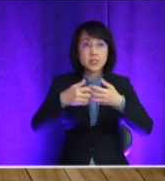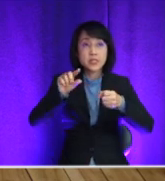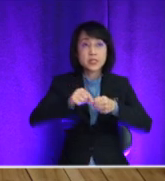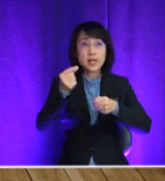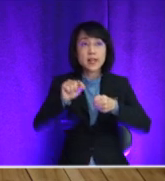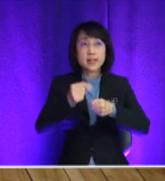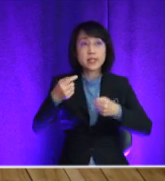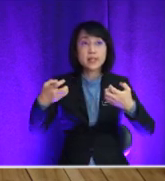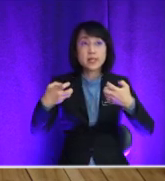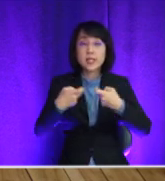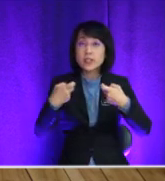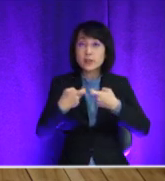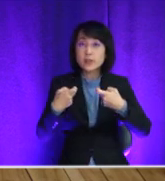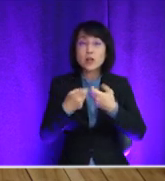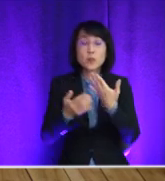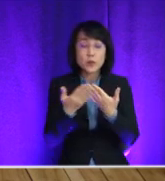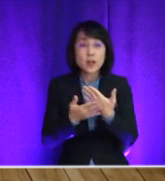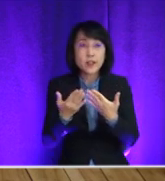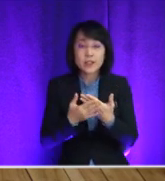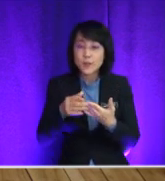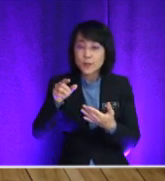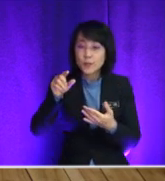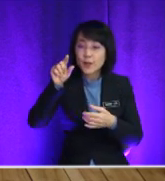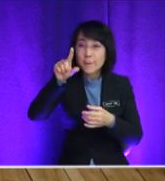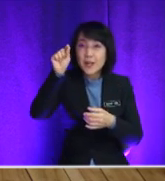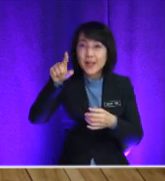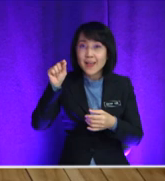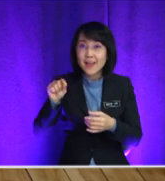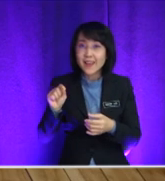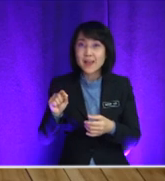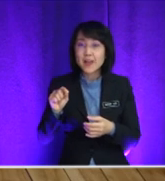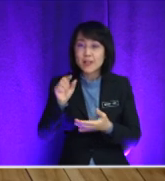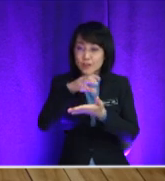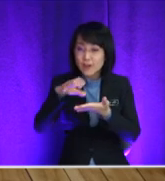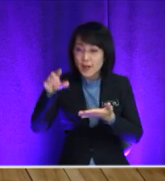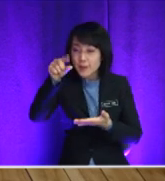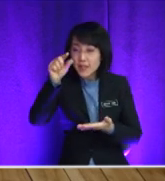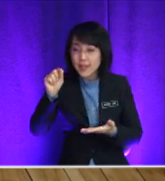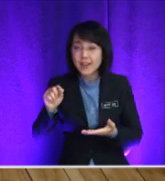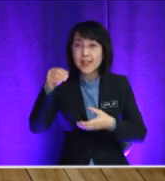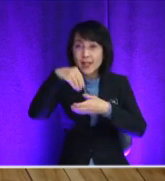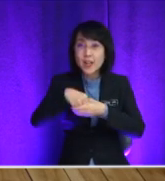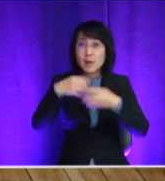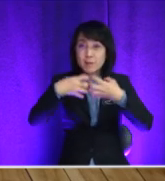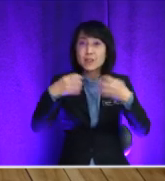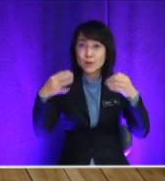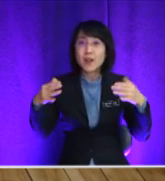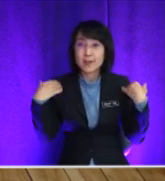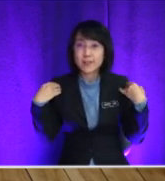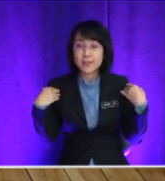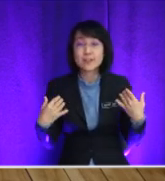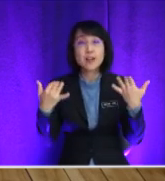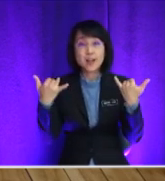dalam itu kita pilih dia apa yang kita tapi untuk kali ini kita gunakan mesin jahit muda